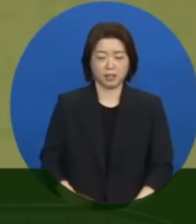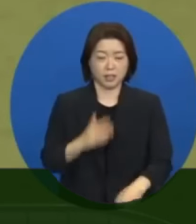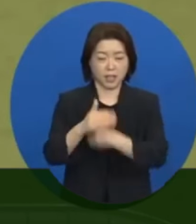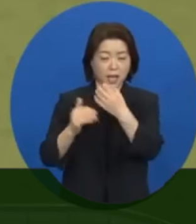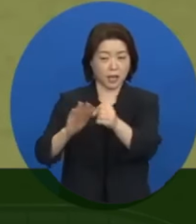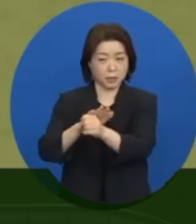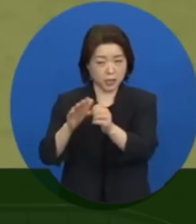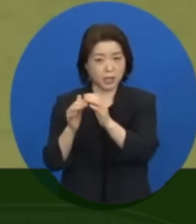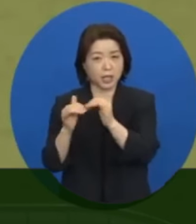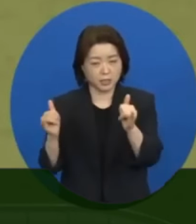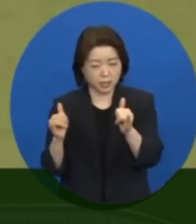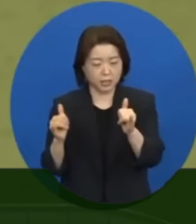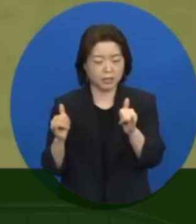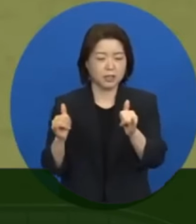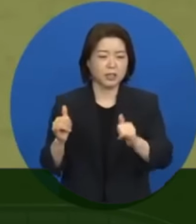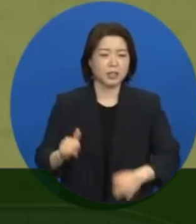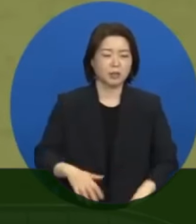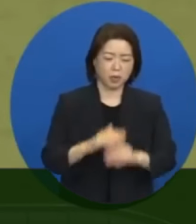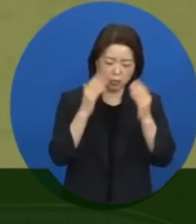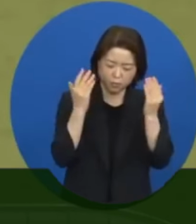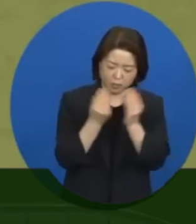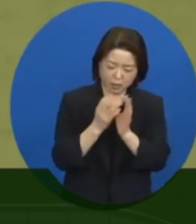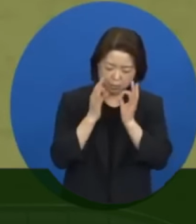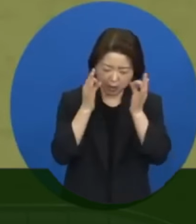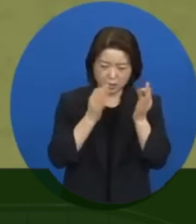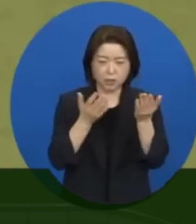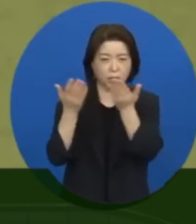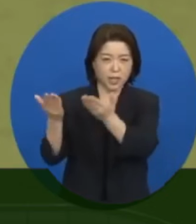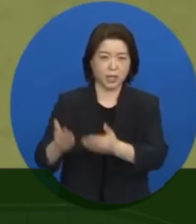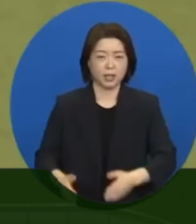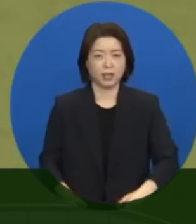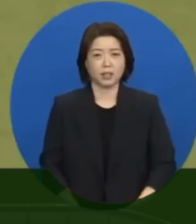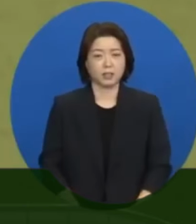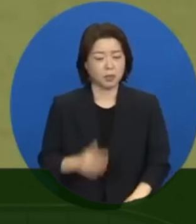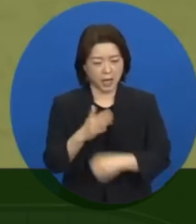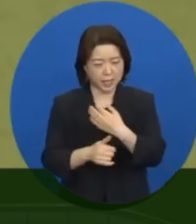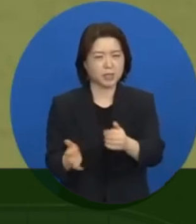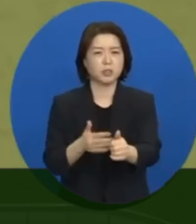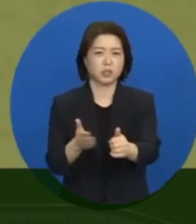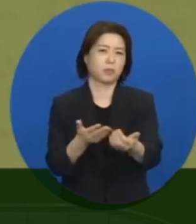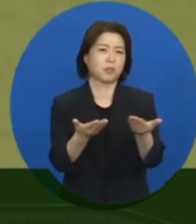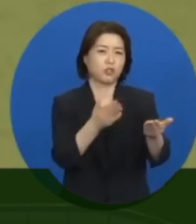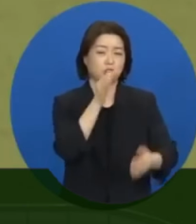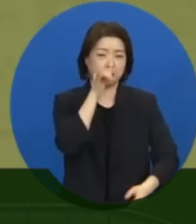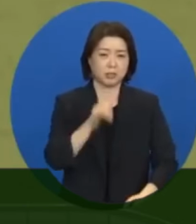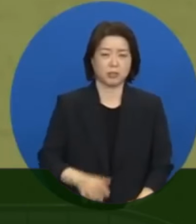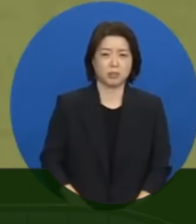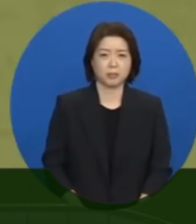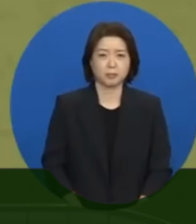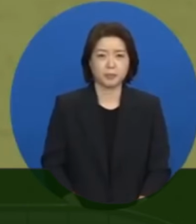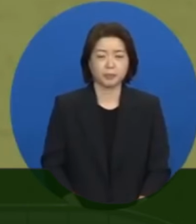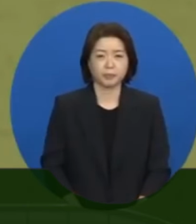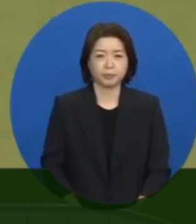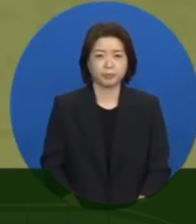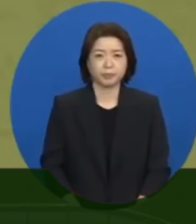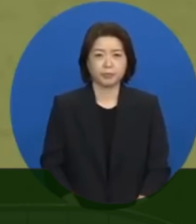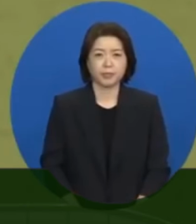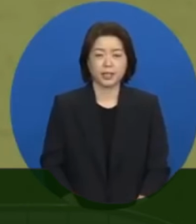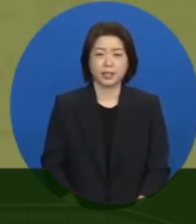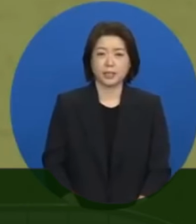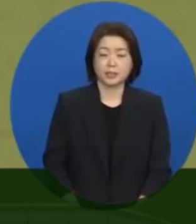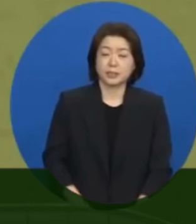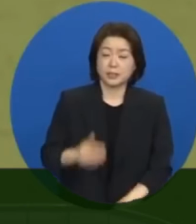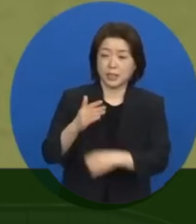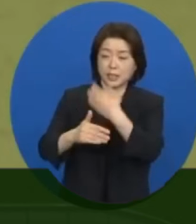되시기 축복합니다 아멘 왜 다윗이나 그요 이스라엘의 돌보는 목자 선한 목자의 마음을 가진